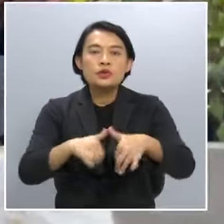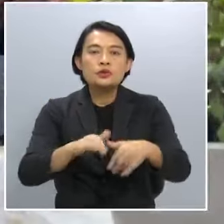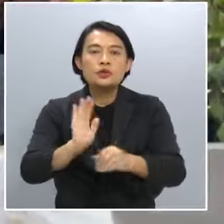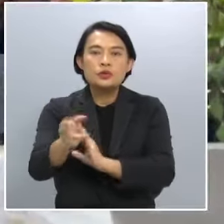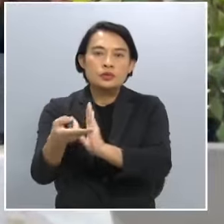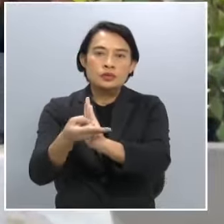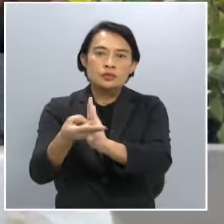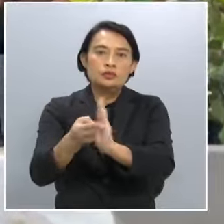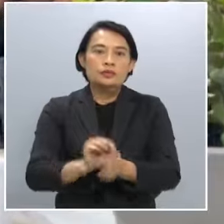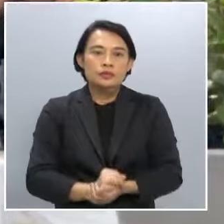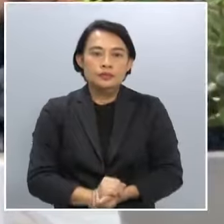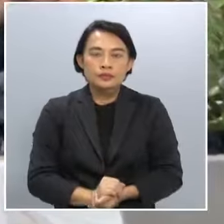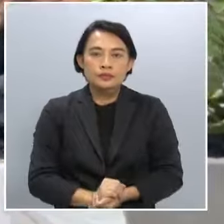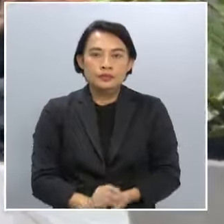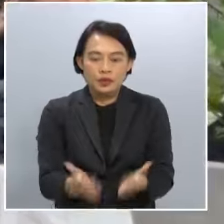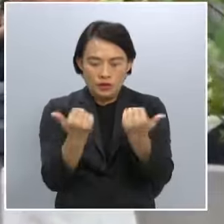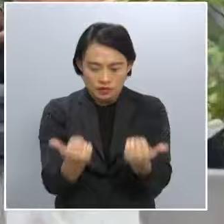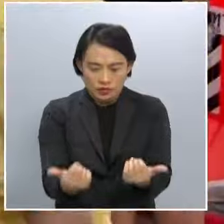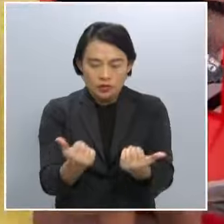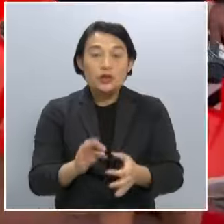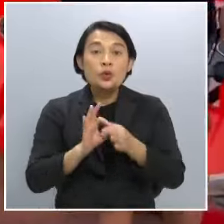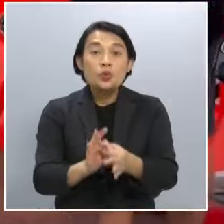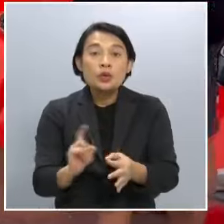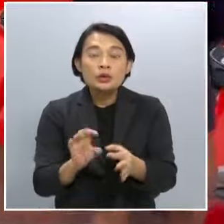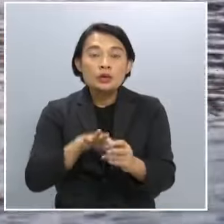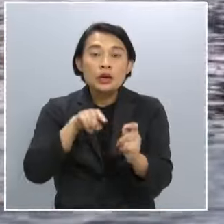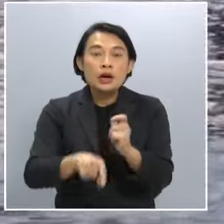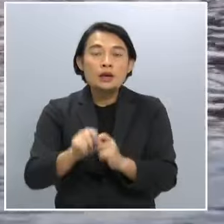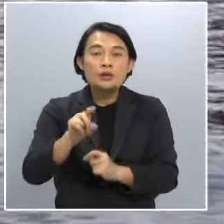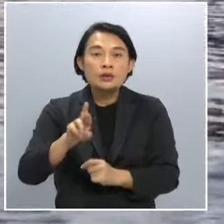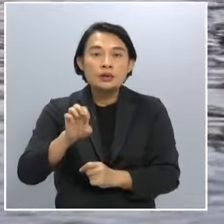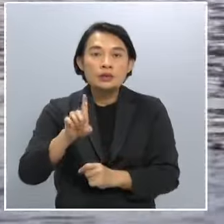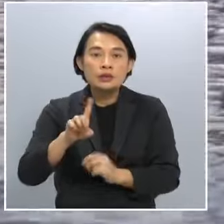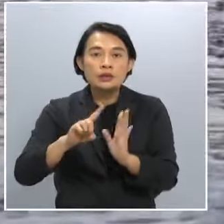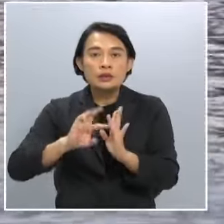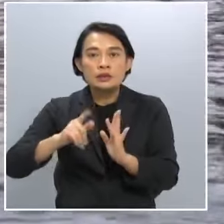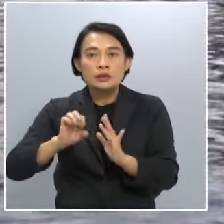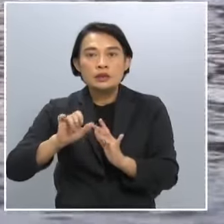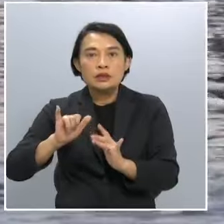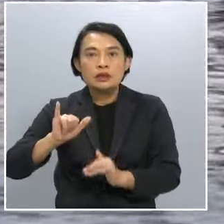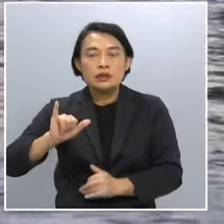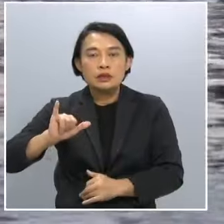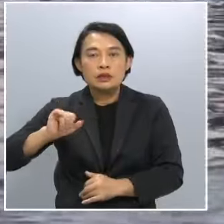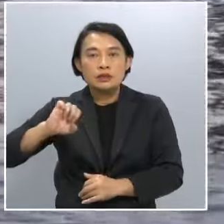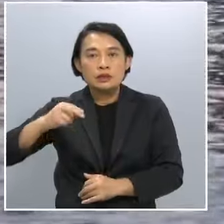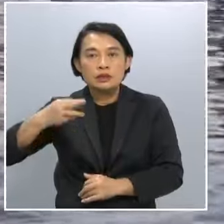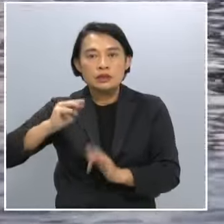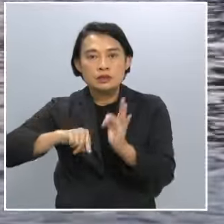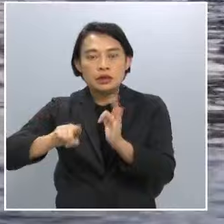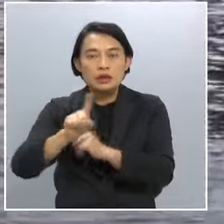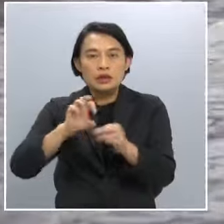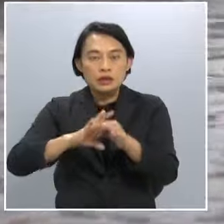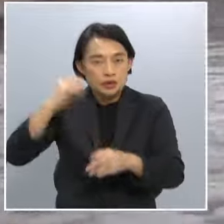ายตอนนี้พื้นที่ที่น่าเป็นห่วงจะเป็นที่อำเภอศรีเชียงใหม่นะคะอยู่ตรงข้ามกับนครหลวงเวียงจันทน์ของสปป.ล